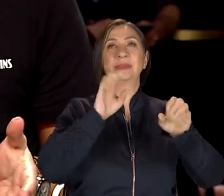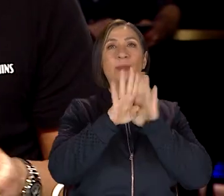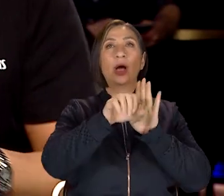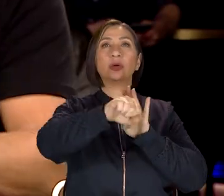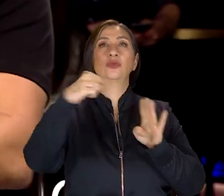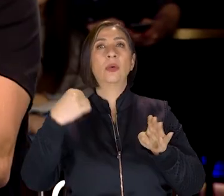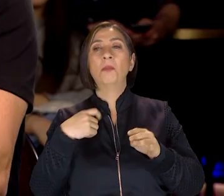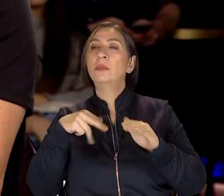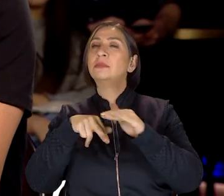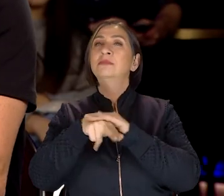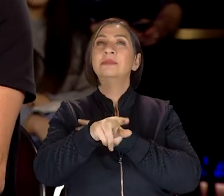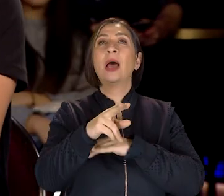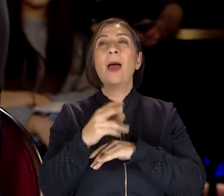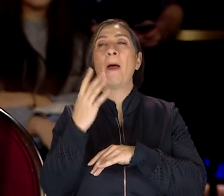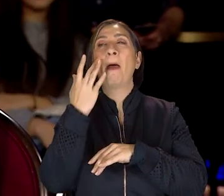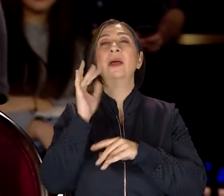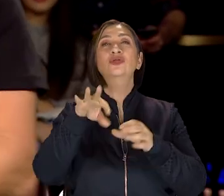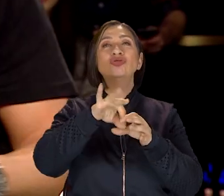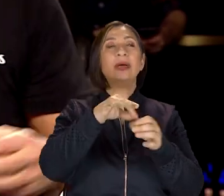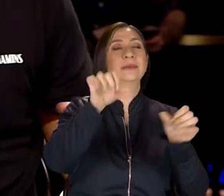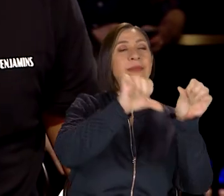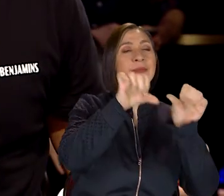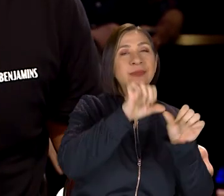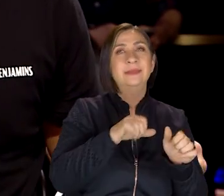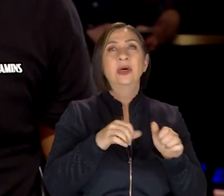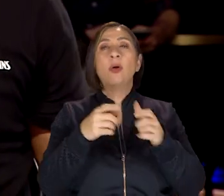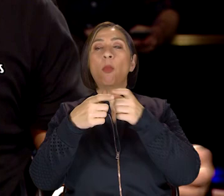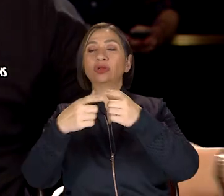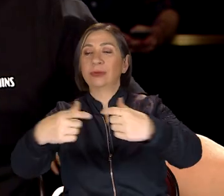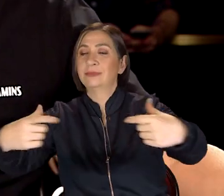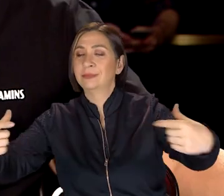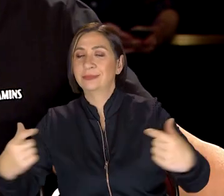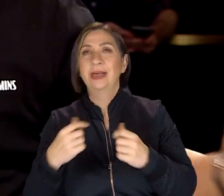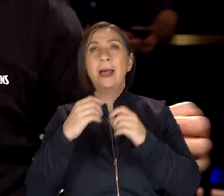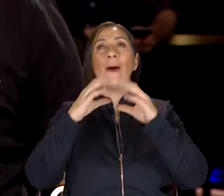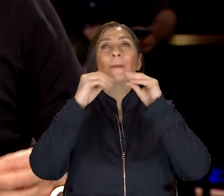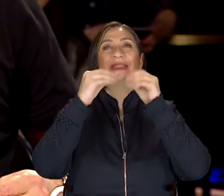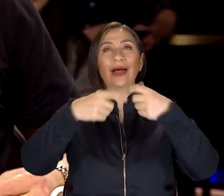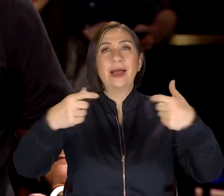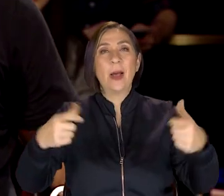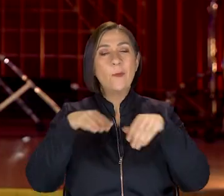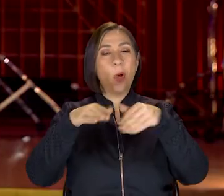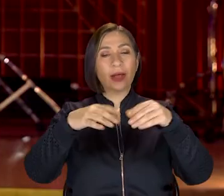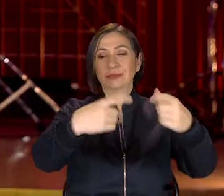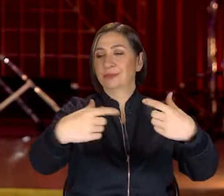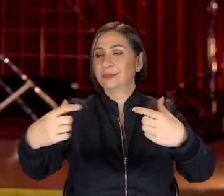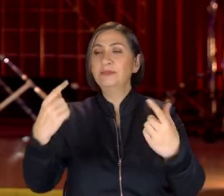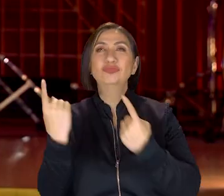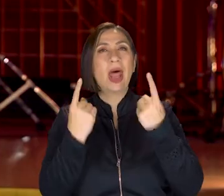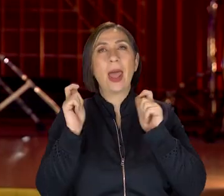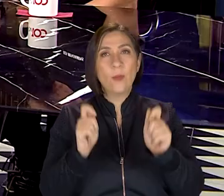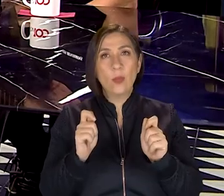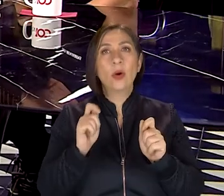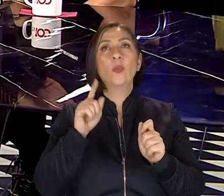ben giriyorum. Çaktırmadan çayları tazeliyorum, poğaçalarını koyuyorum, pastalarını koy, böreklerini koyuyorum, bir şeyler yapıyorum